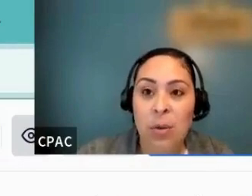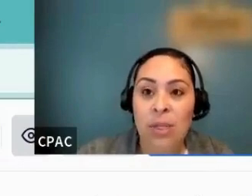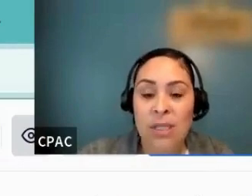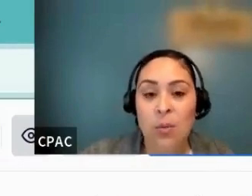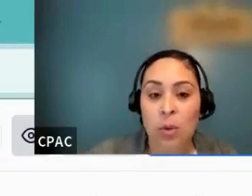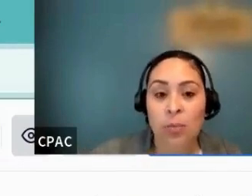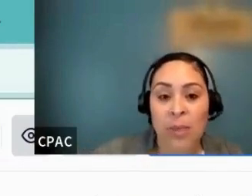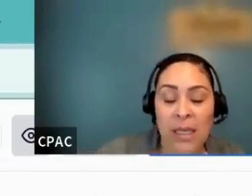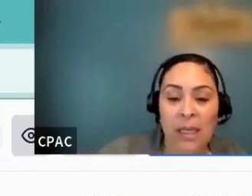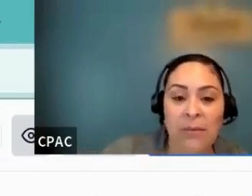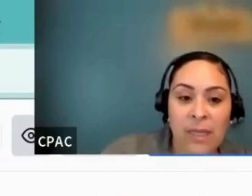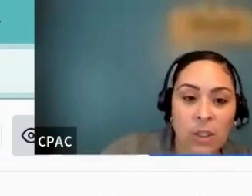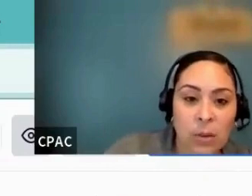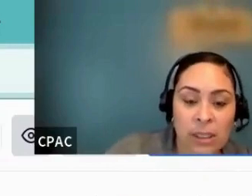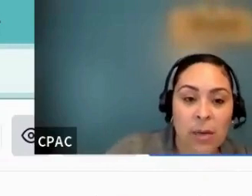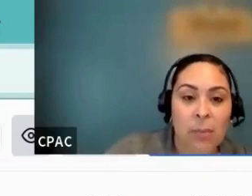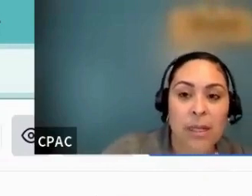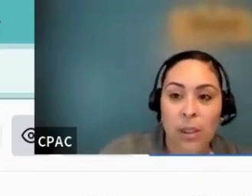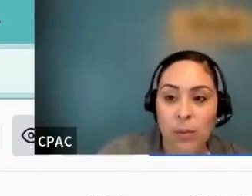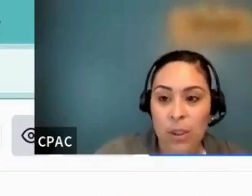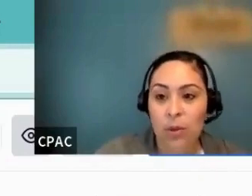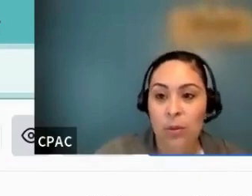何的提问，